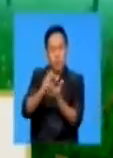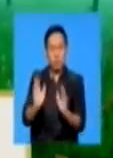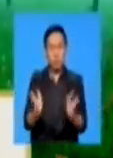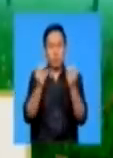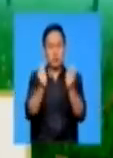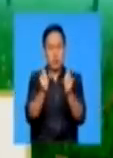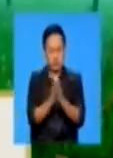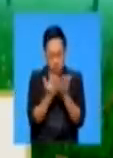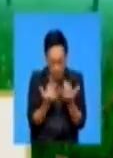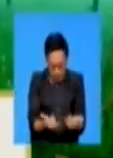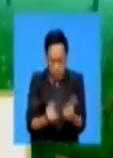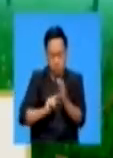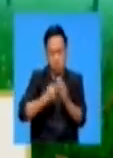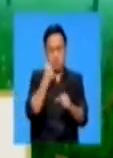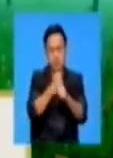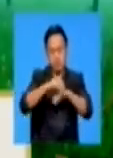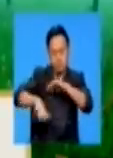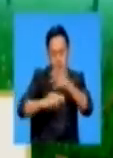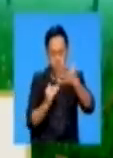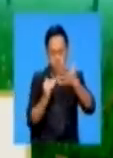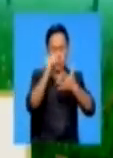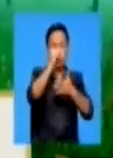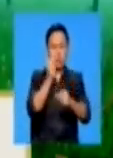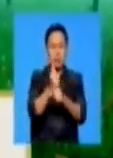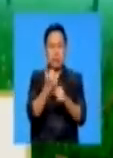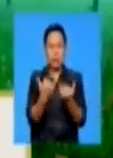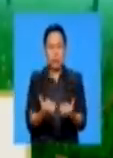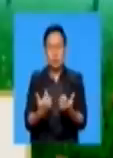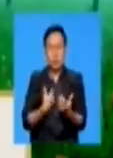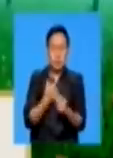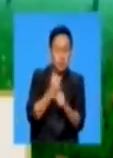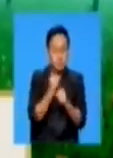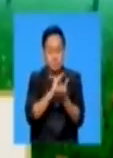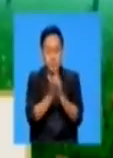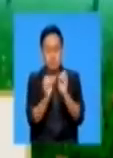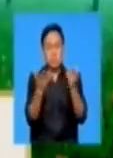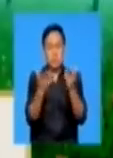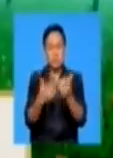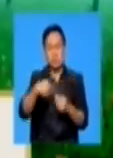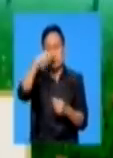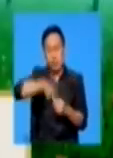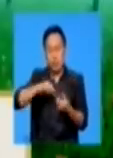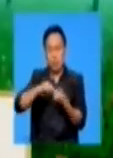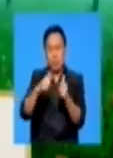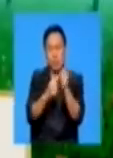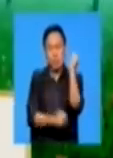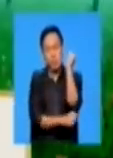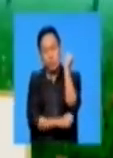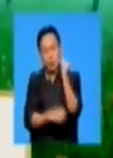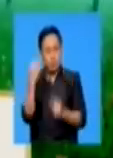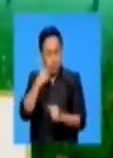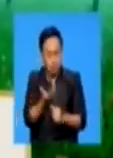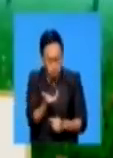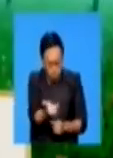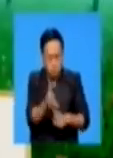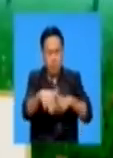แต่ถ้าไม่เริ่มแบบที่ผมทำวันนี้มันไปไม่ได้แน่นอนมันก็จะจนไปเรื่อยๆเป็นหนี้ไปเรื่อยๆนะก็อยากจะขอร้องนะครับขอความมือด้วย